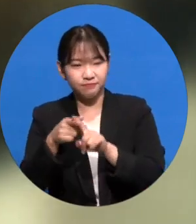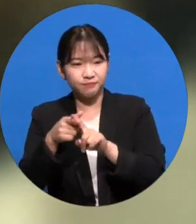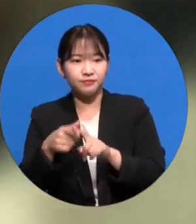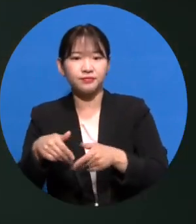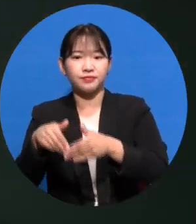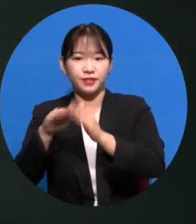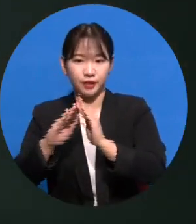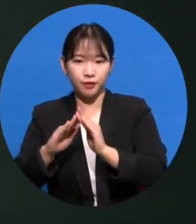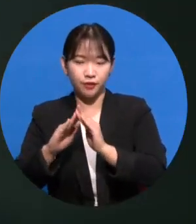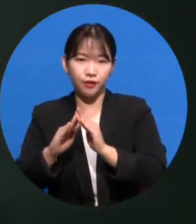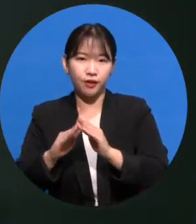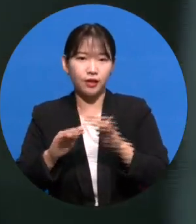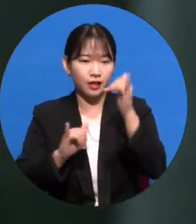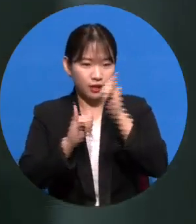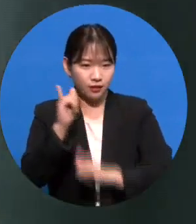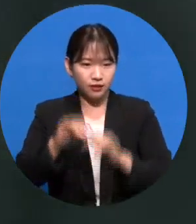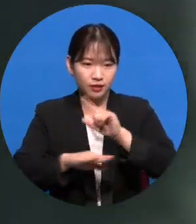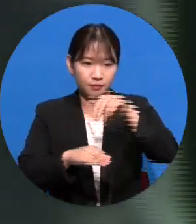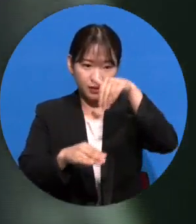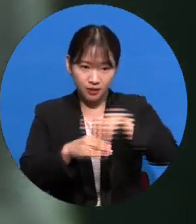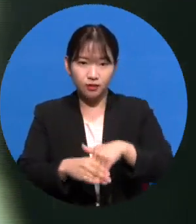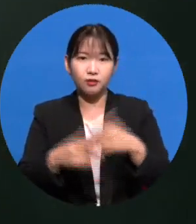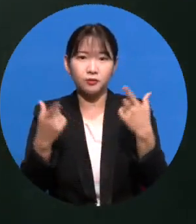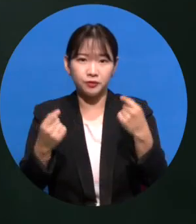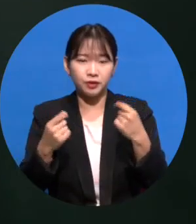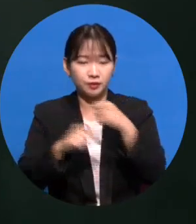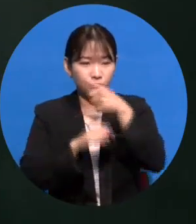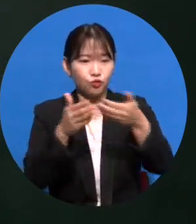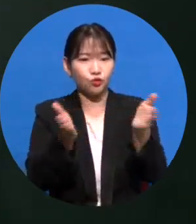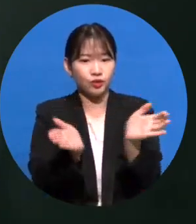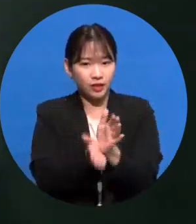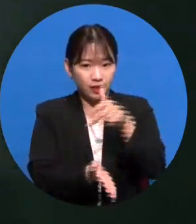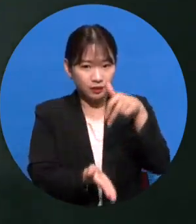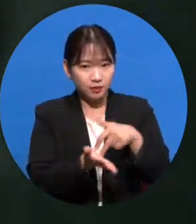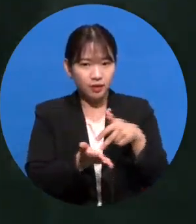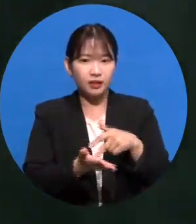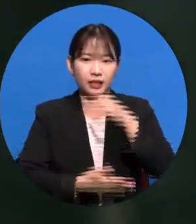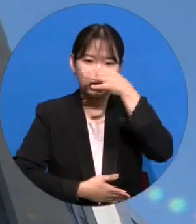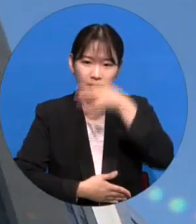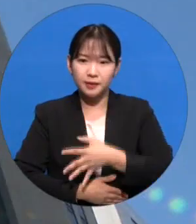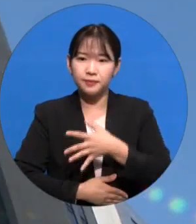등 역대 지방선거처럼 민주당에게는